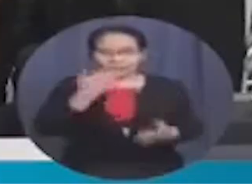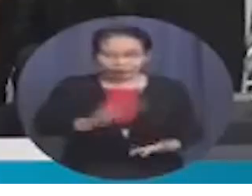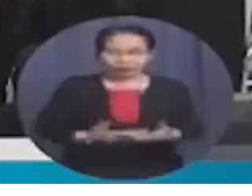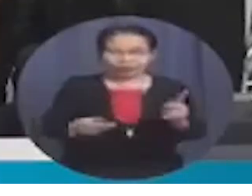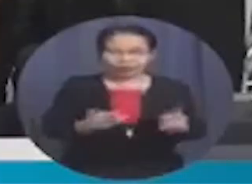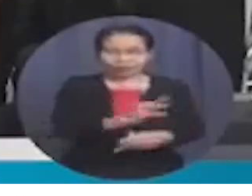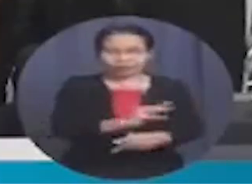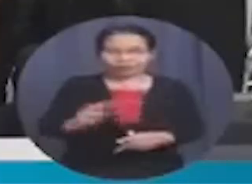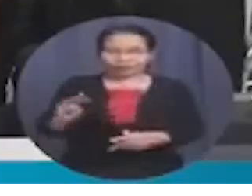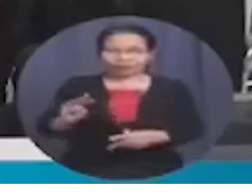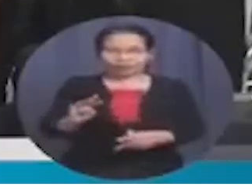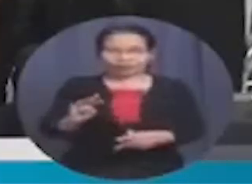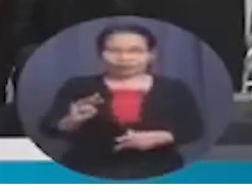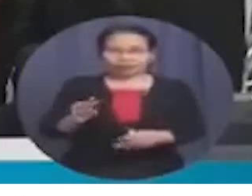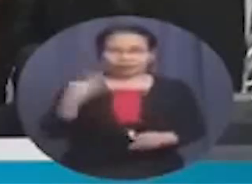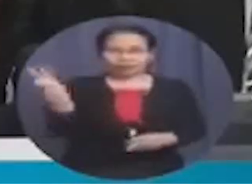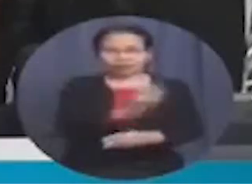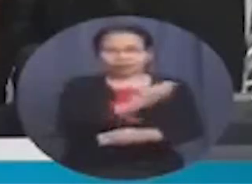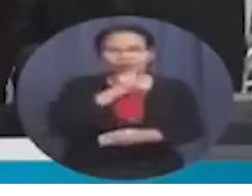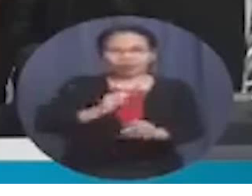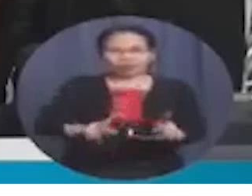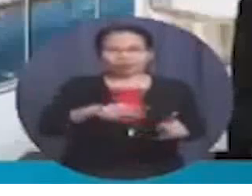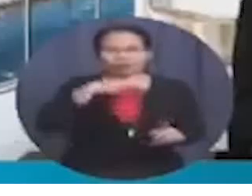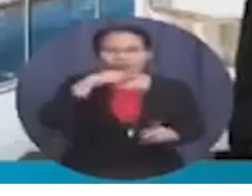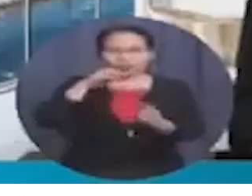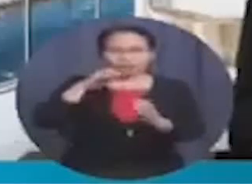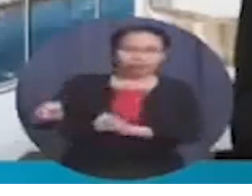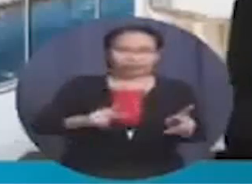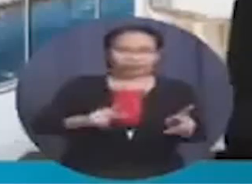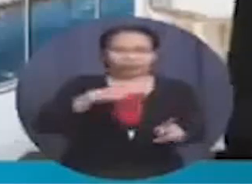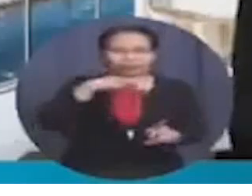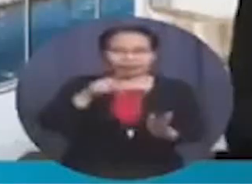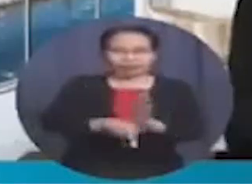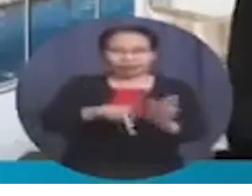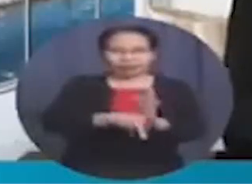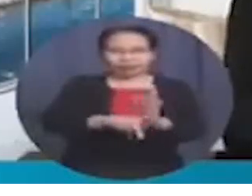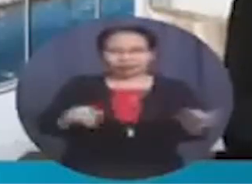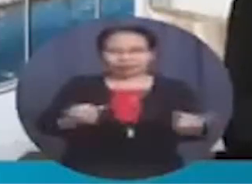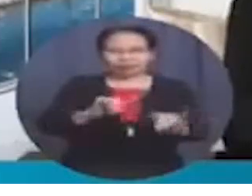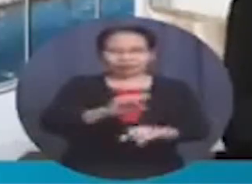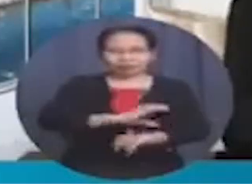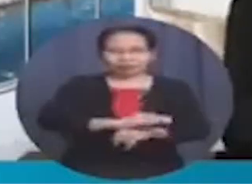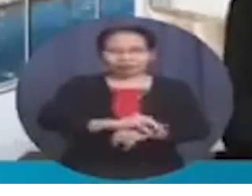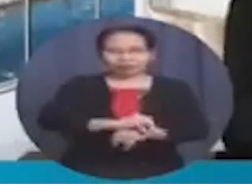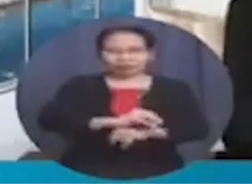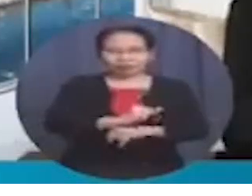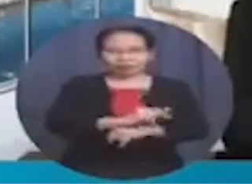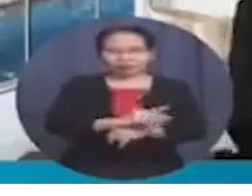Napakabubuting tao niyan eh. Ang mga kaanib sa ang dating daan, hindi masasamang tao. Hindi kami pumapatay kagaya ng iglesia ni